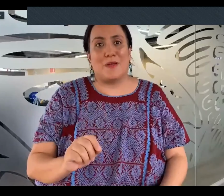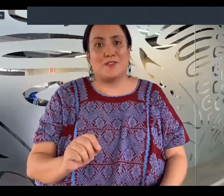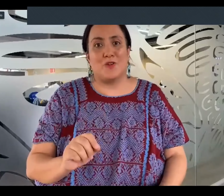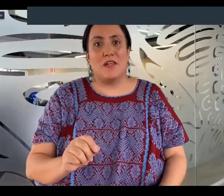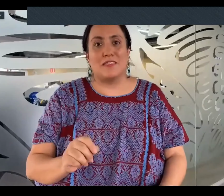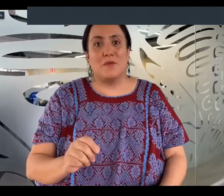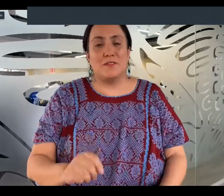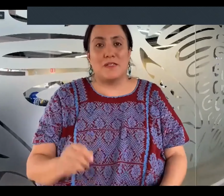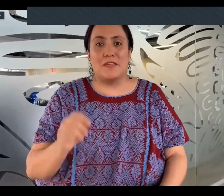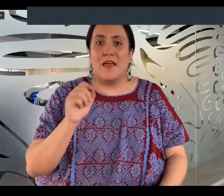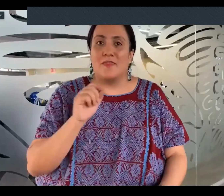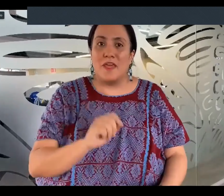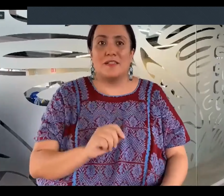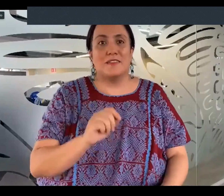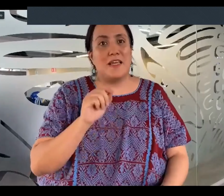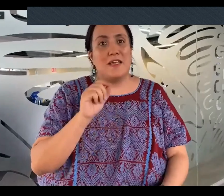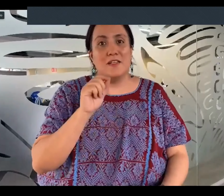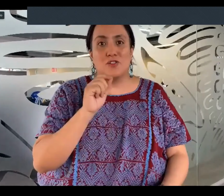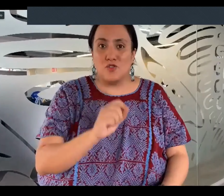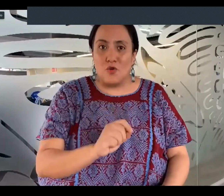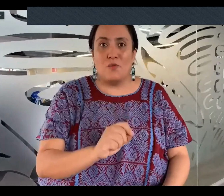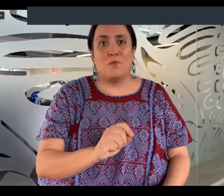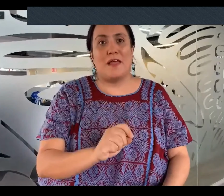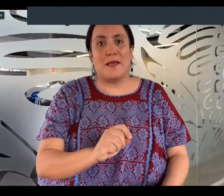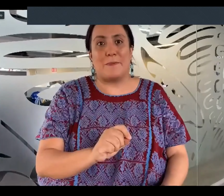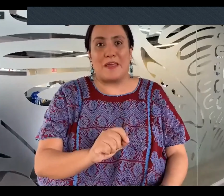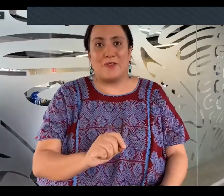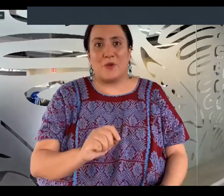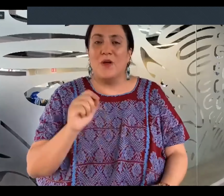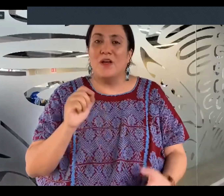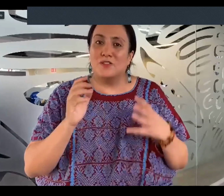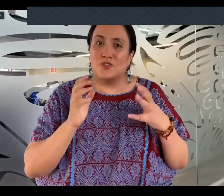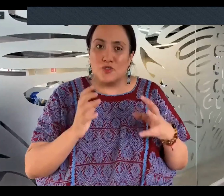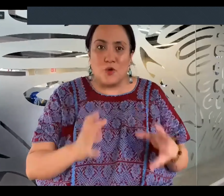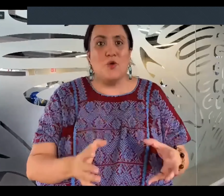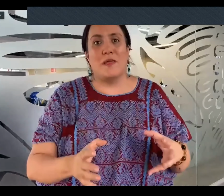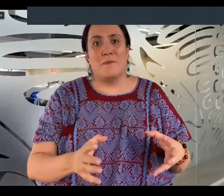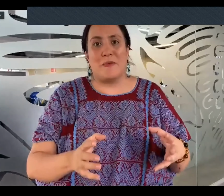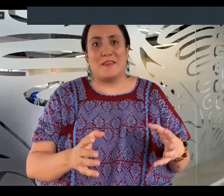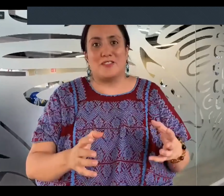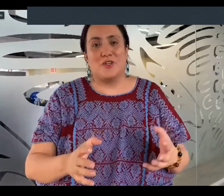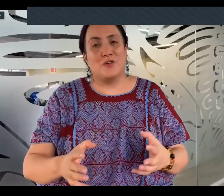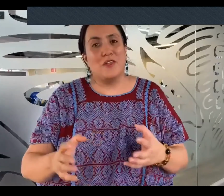Cela ne peut pas se faire sans l'inclusion, sans la participation des personnes qui,